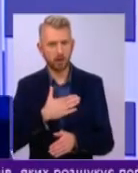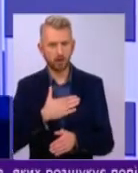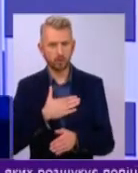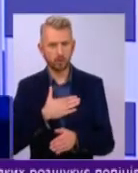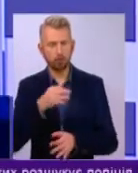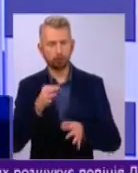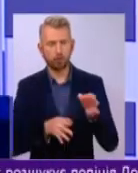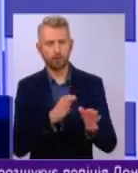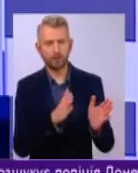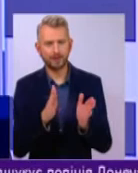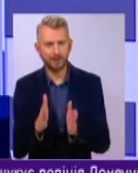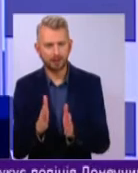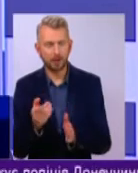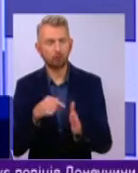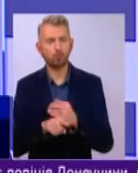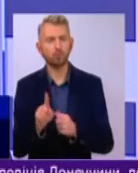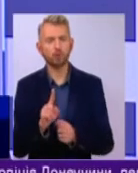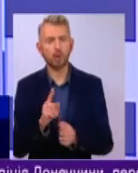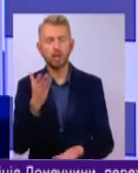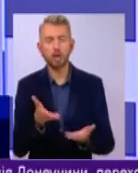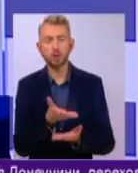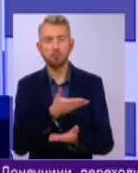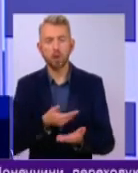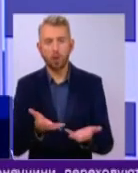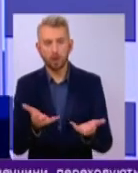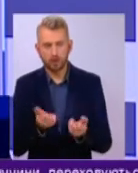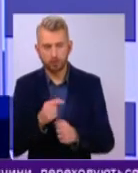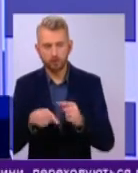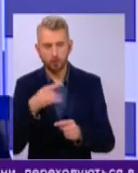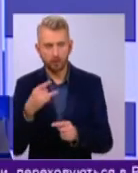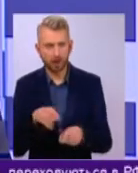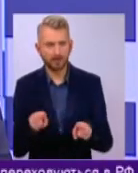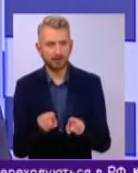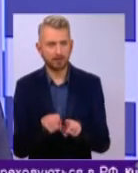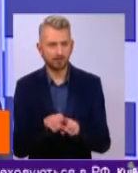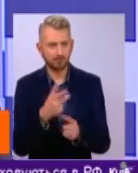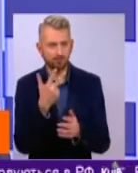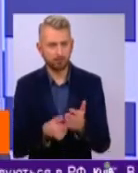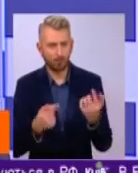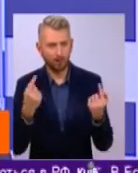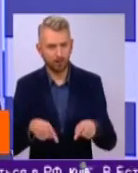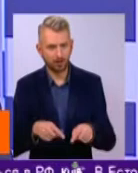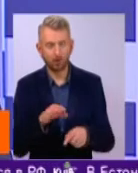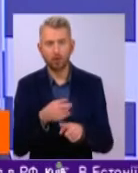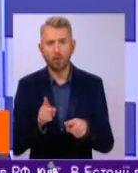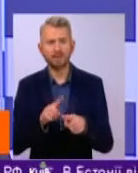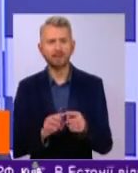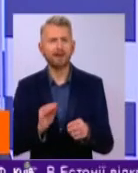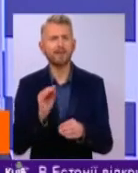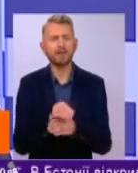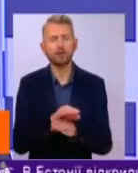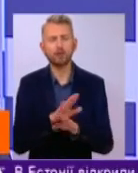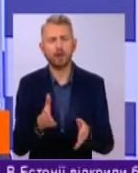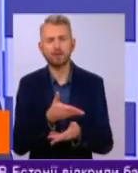нашої судової системи, тому що якщо ми отримаємо в черговий раз такий певний провал, то це не додасть